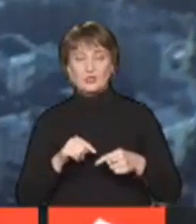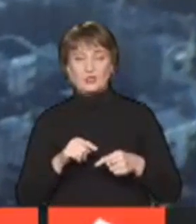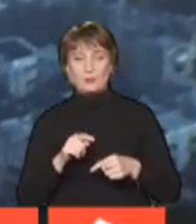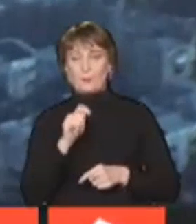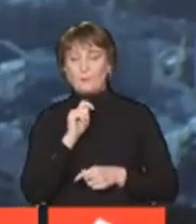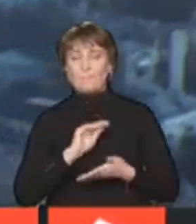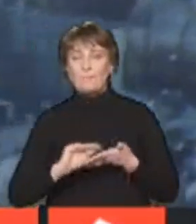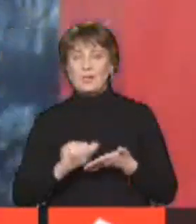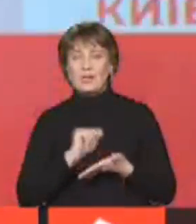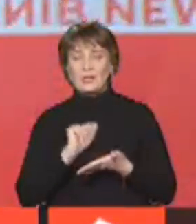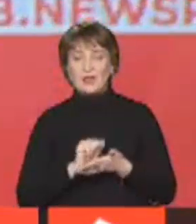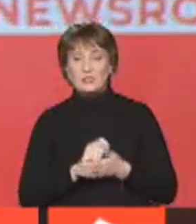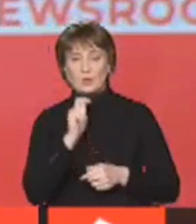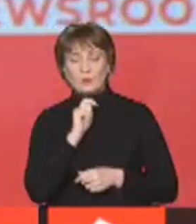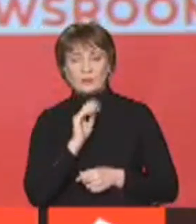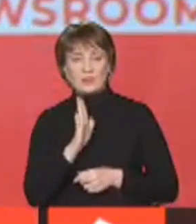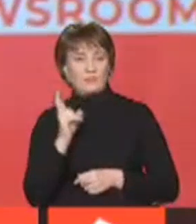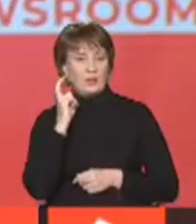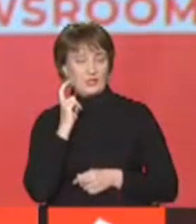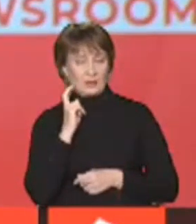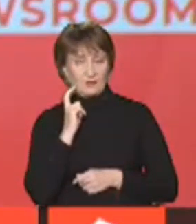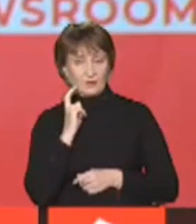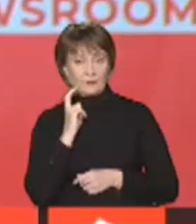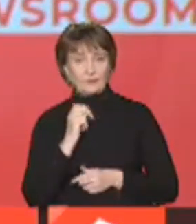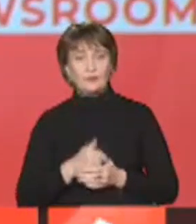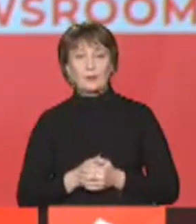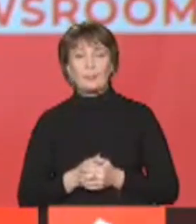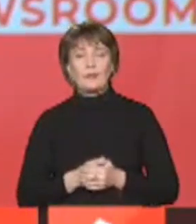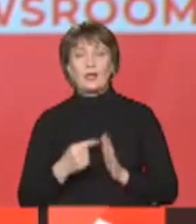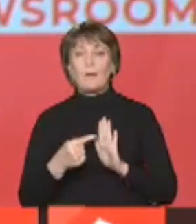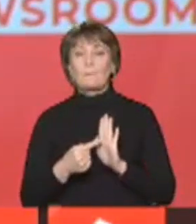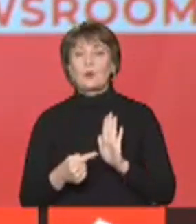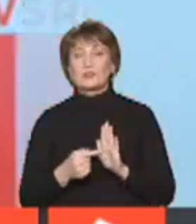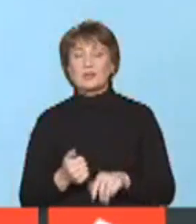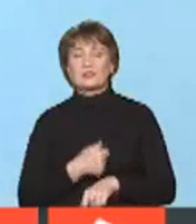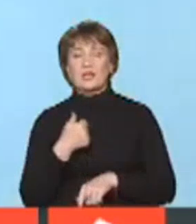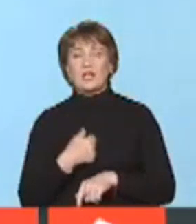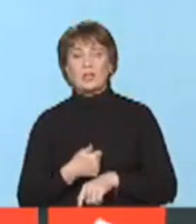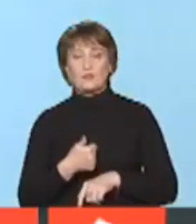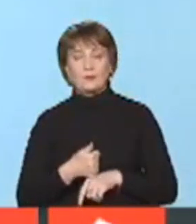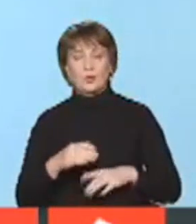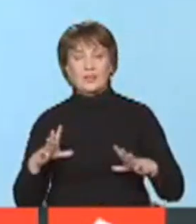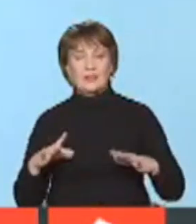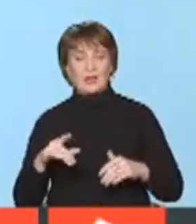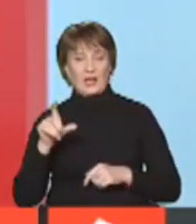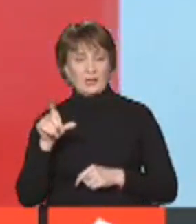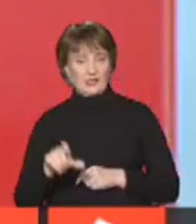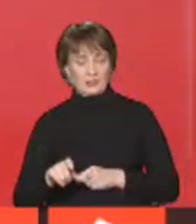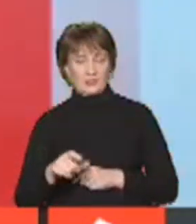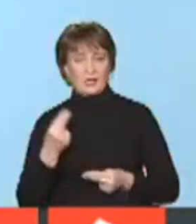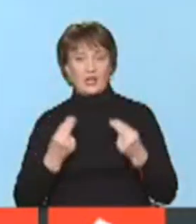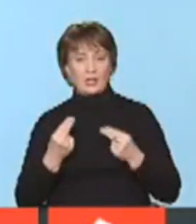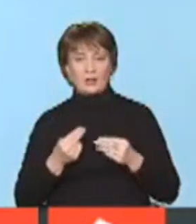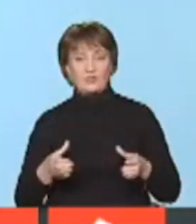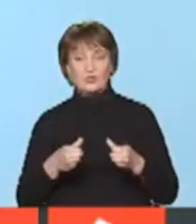своїми думками перед виїзним поєдинком з Боруссією Менхенгладбах поділилися головний тренер гірників Луїш Каштру і гравець